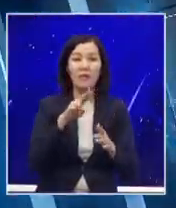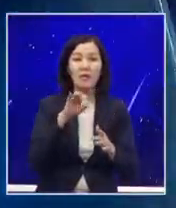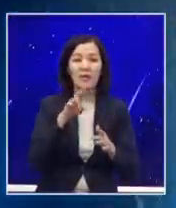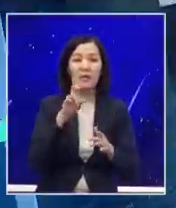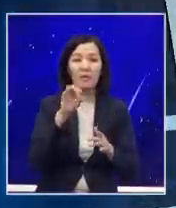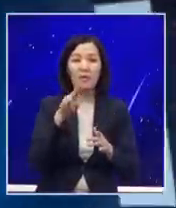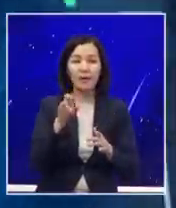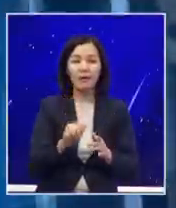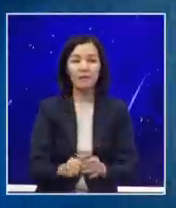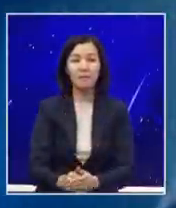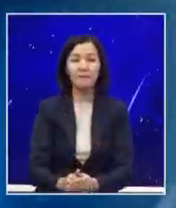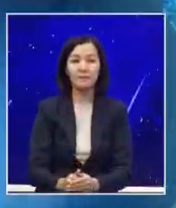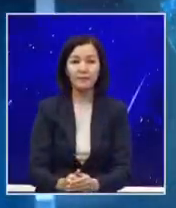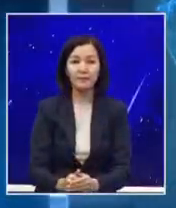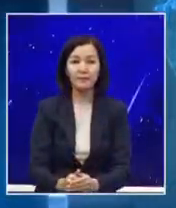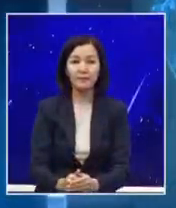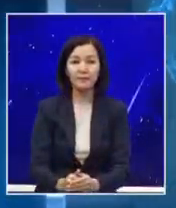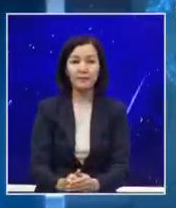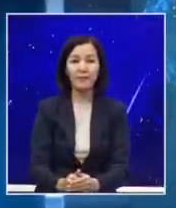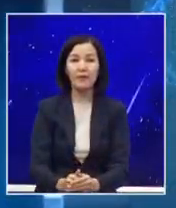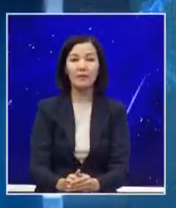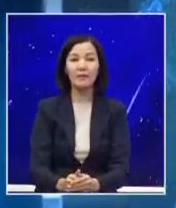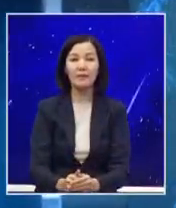Мустафа, Габит Кабдрахманов, телеканал ЖТСУ.